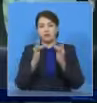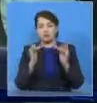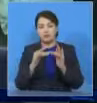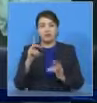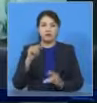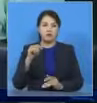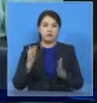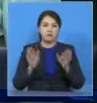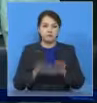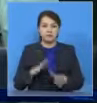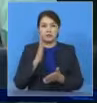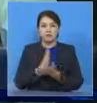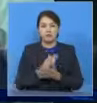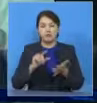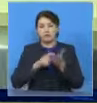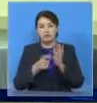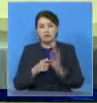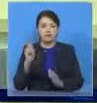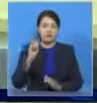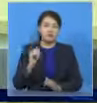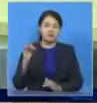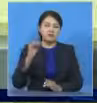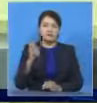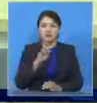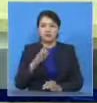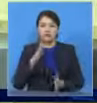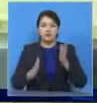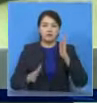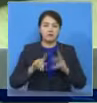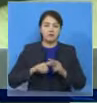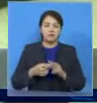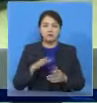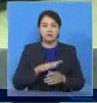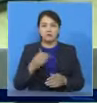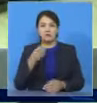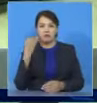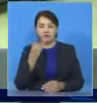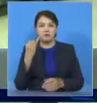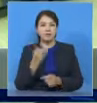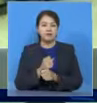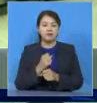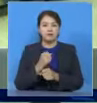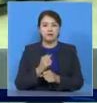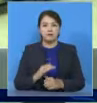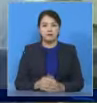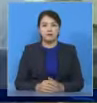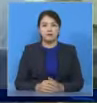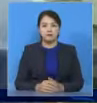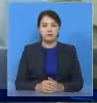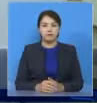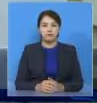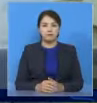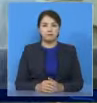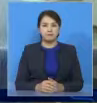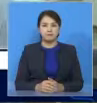100 мест. Есть специализированные кабинеты химии, физики, биологии и робототехники с самым современным оборудованием и технологиями. Биология